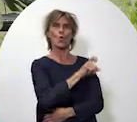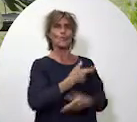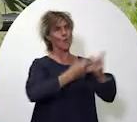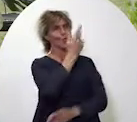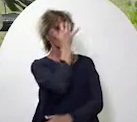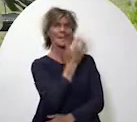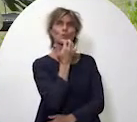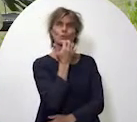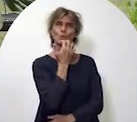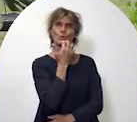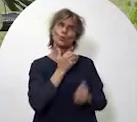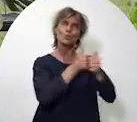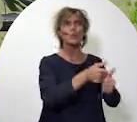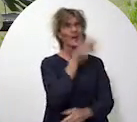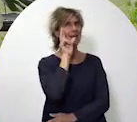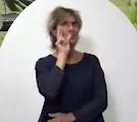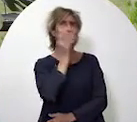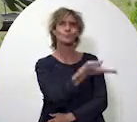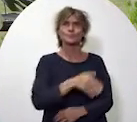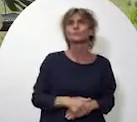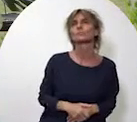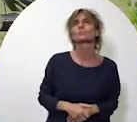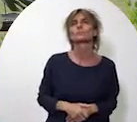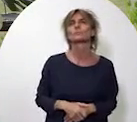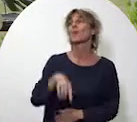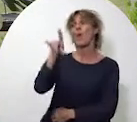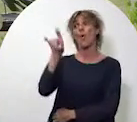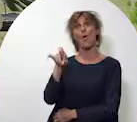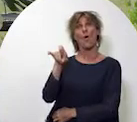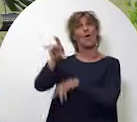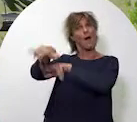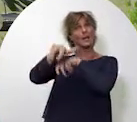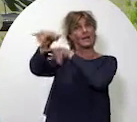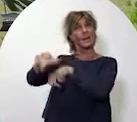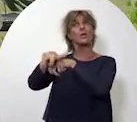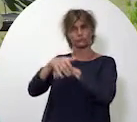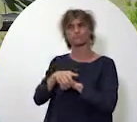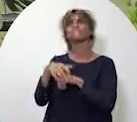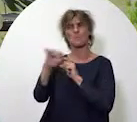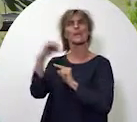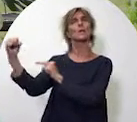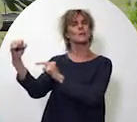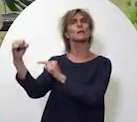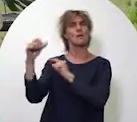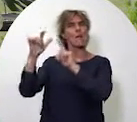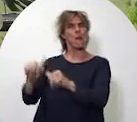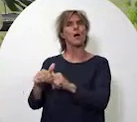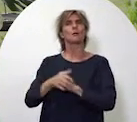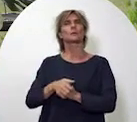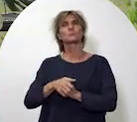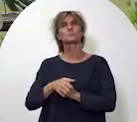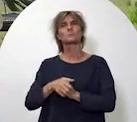l'eau plus vertueuses et plus rationnel l'eau agricole sera aussi une priorité